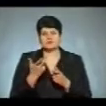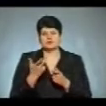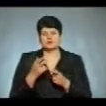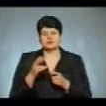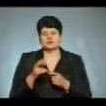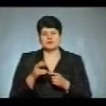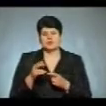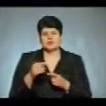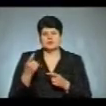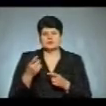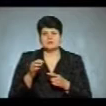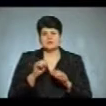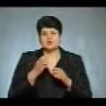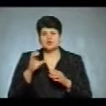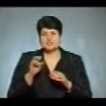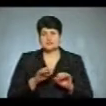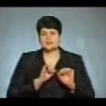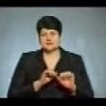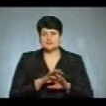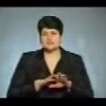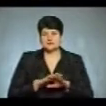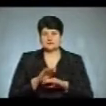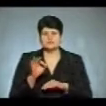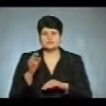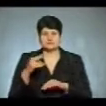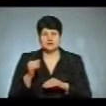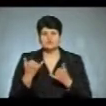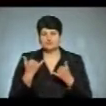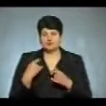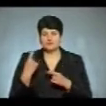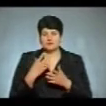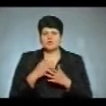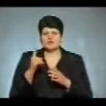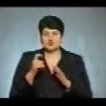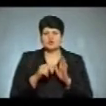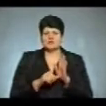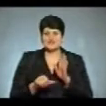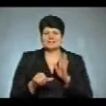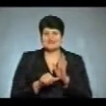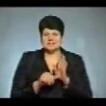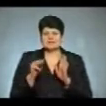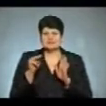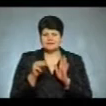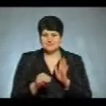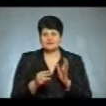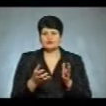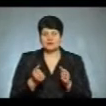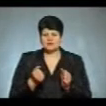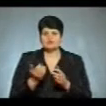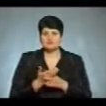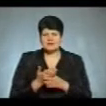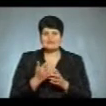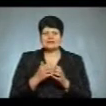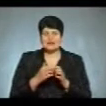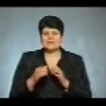населення облдержадміністрації, на сьогодні в області нараховується 166 тисяч отримувачів субсидій. Середній